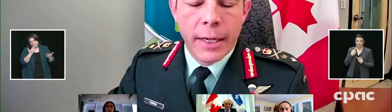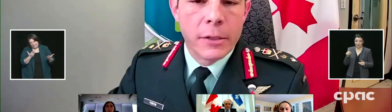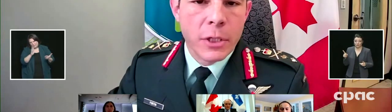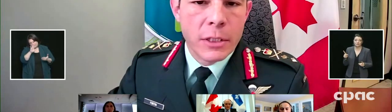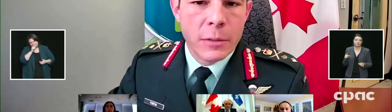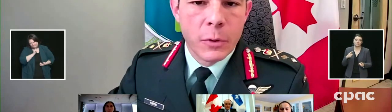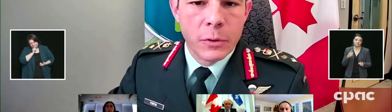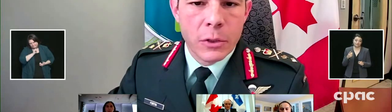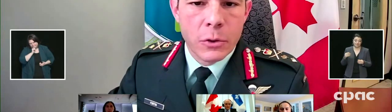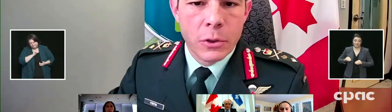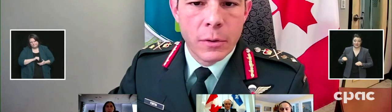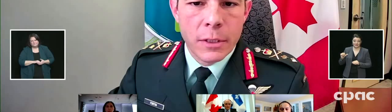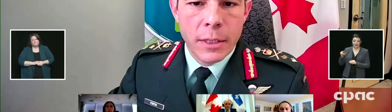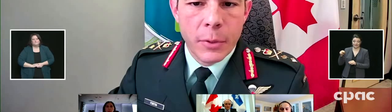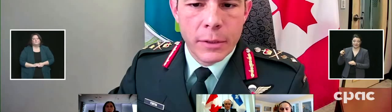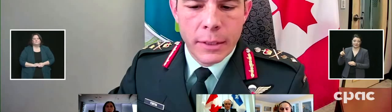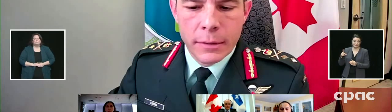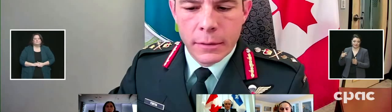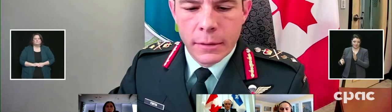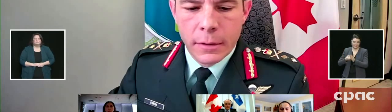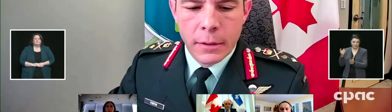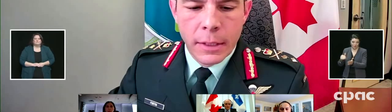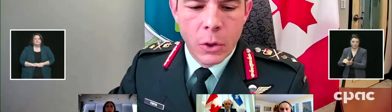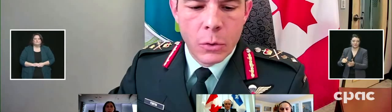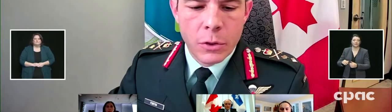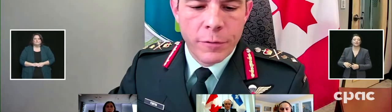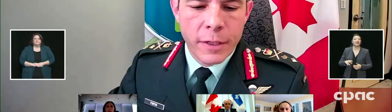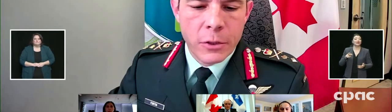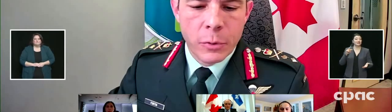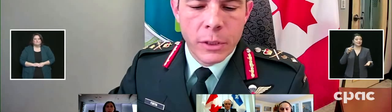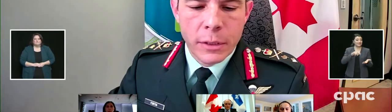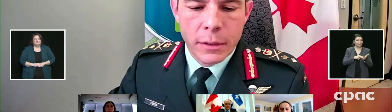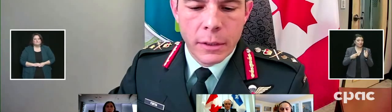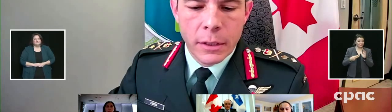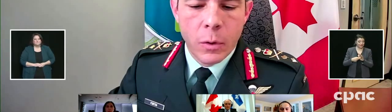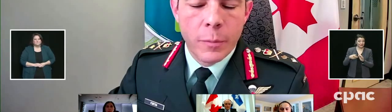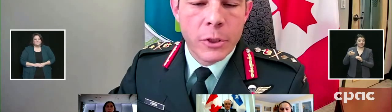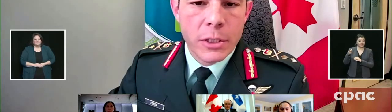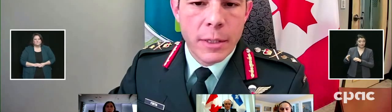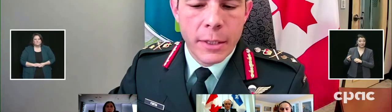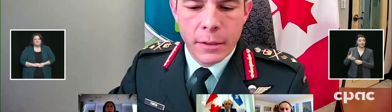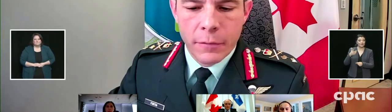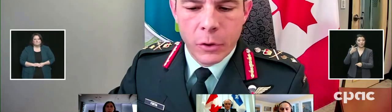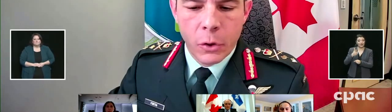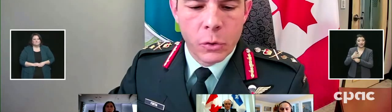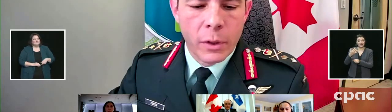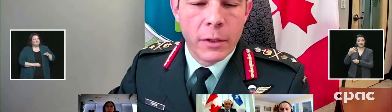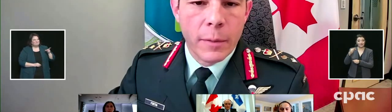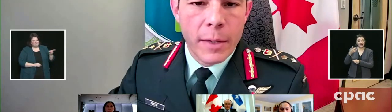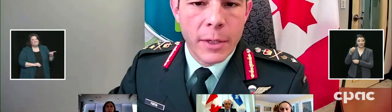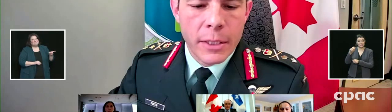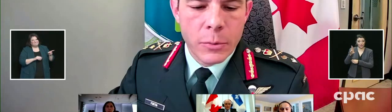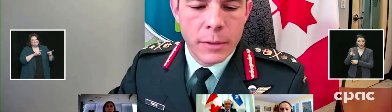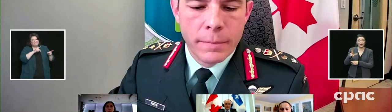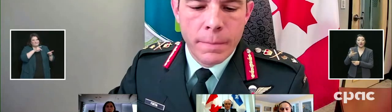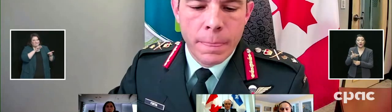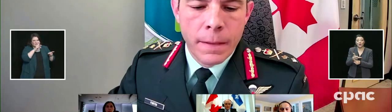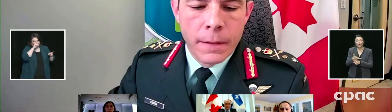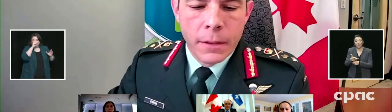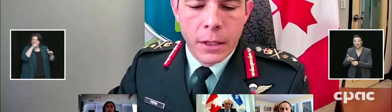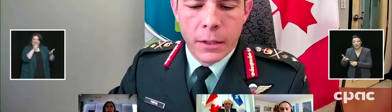En général, nous anticipons une réduction assez importante des doses de Pfizer pour les 3 prochaines semaines, avec un retour à la normale par la